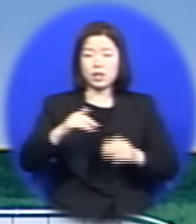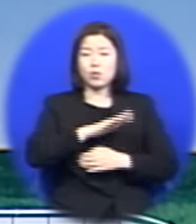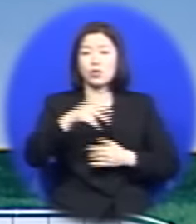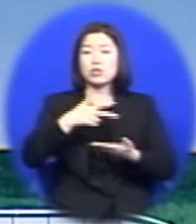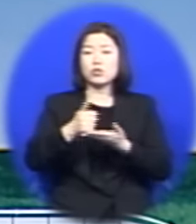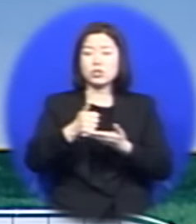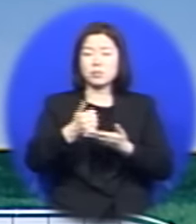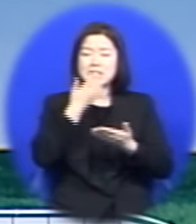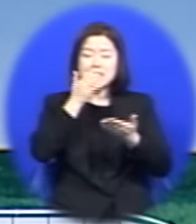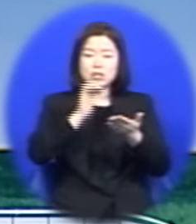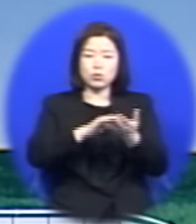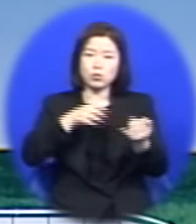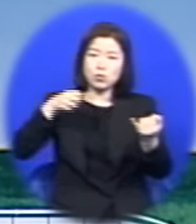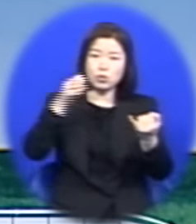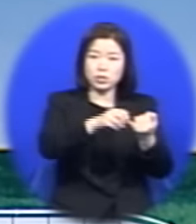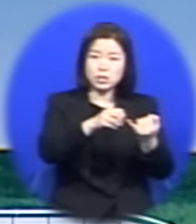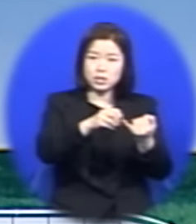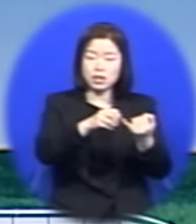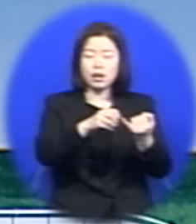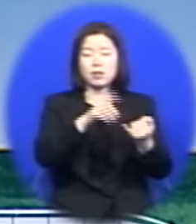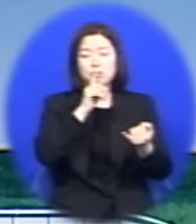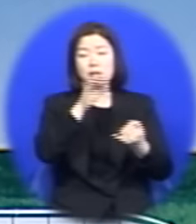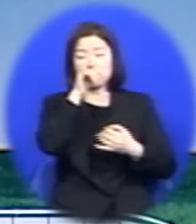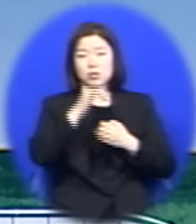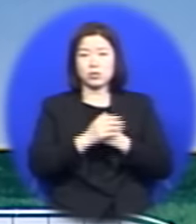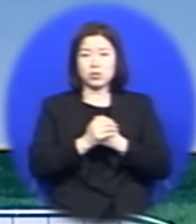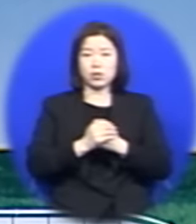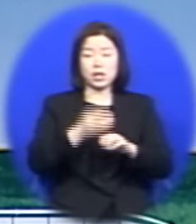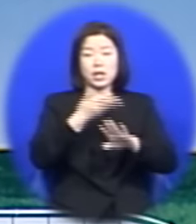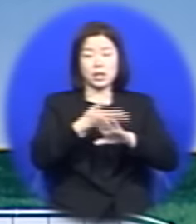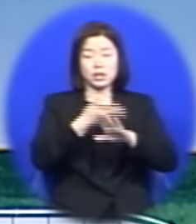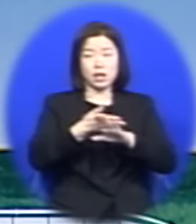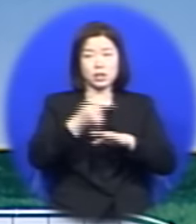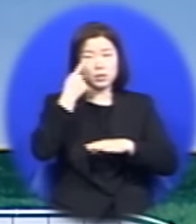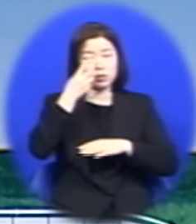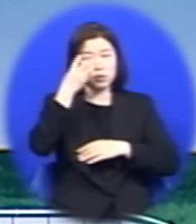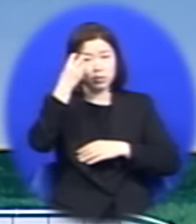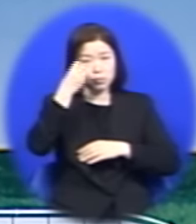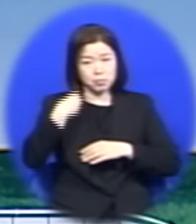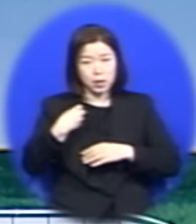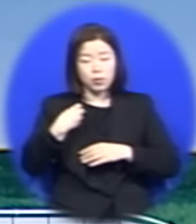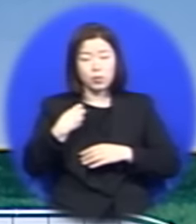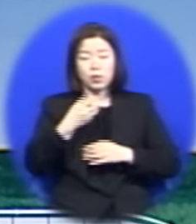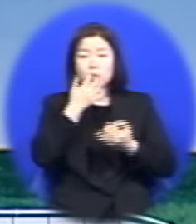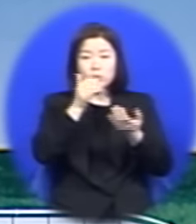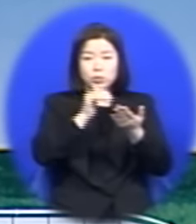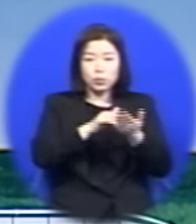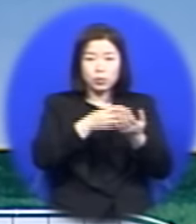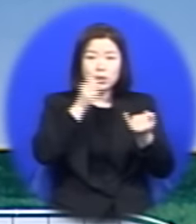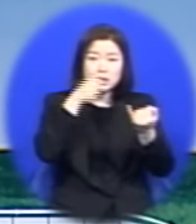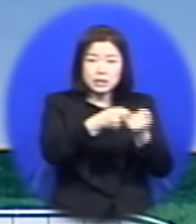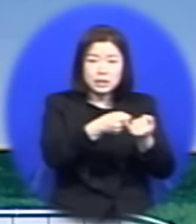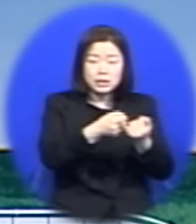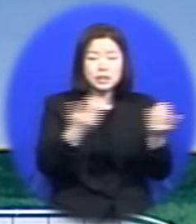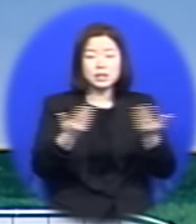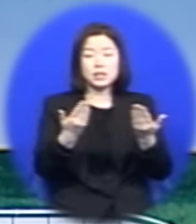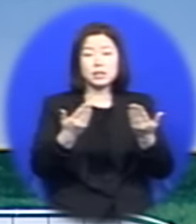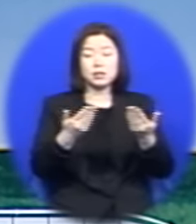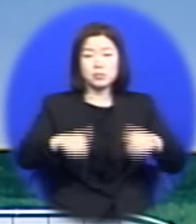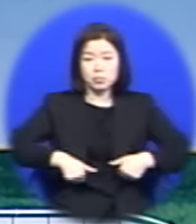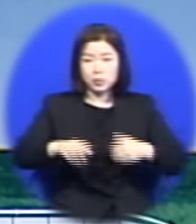치라 하셨습니다. 남의 눈에 티를 빼주고 돌로 쳐야 되는 일은 해야 되면 해야 되죠.